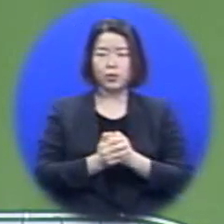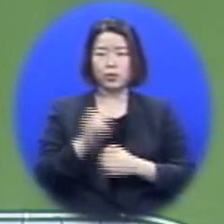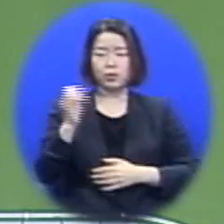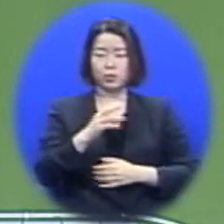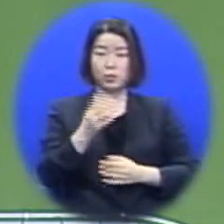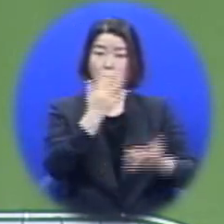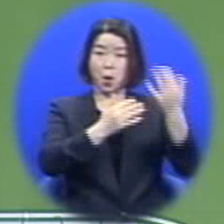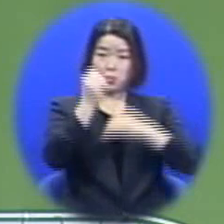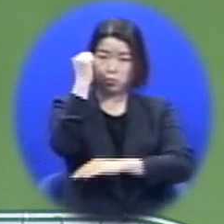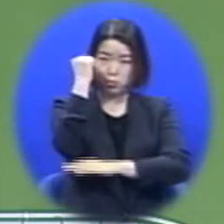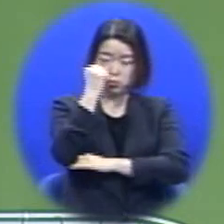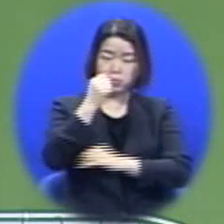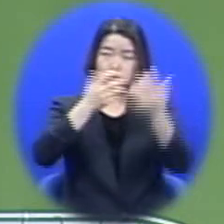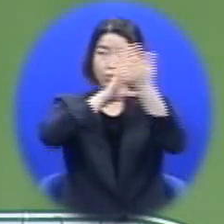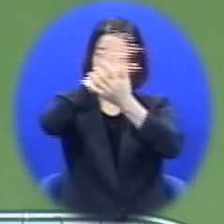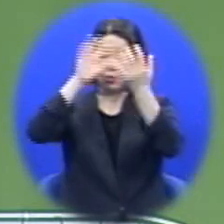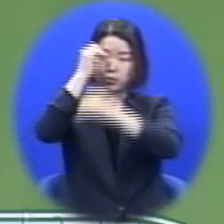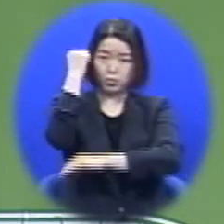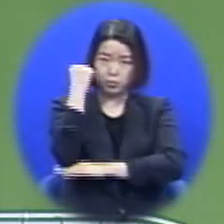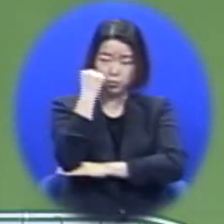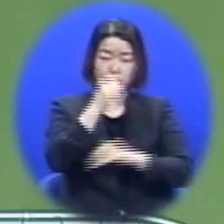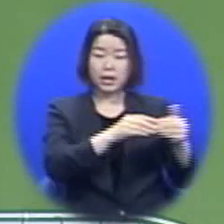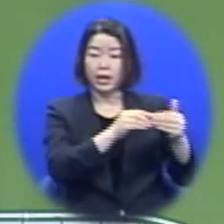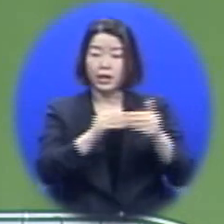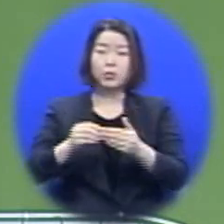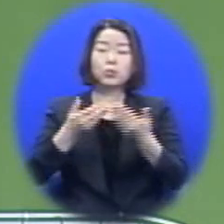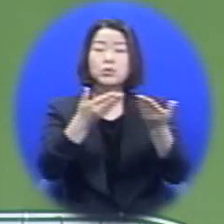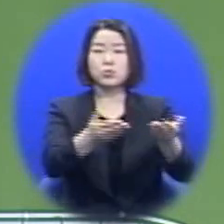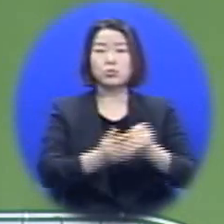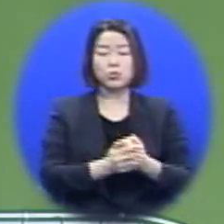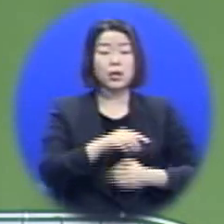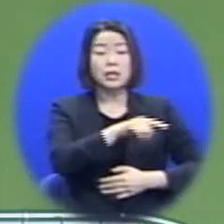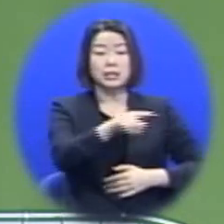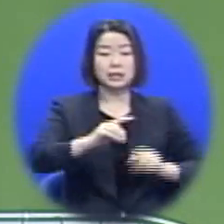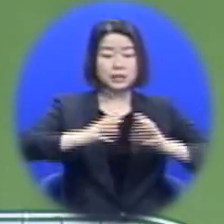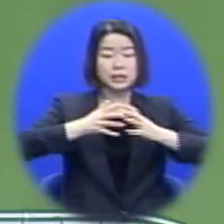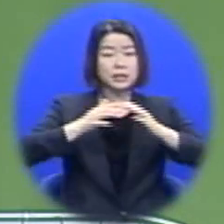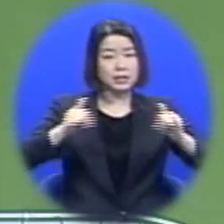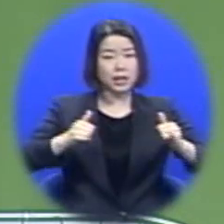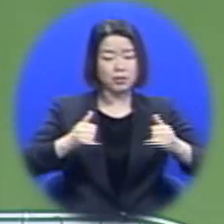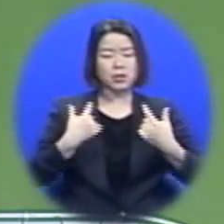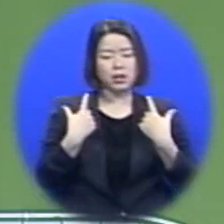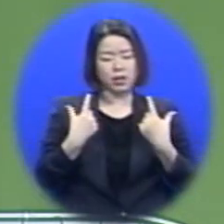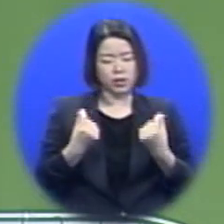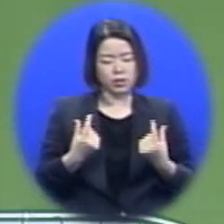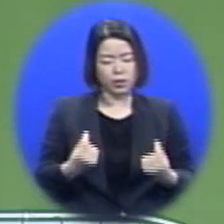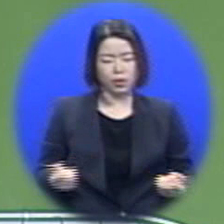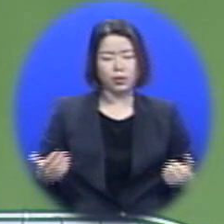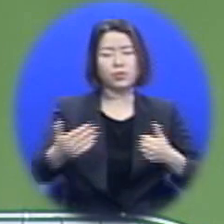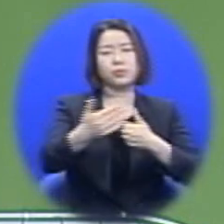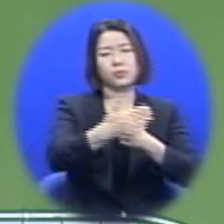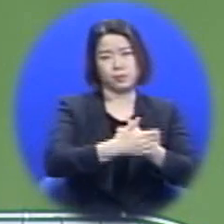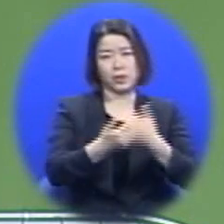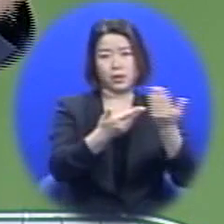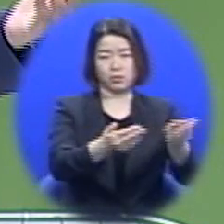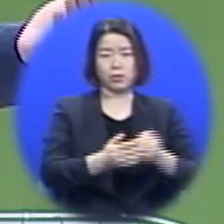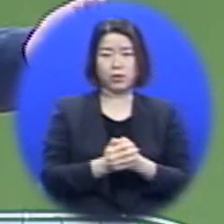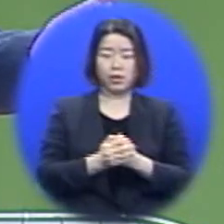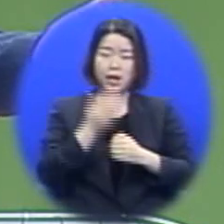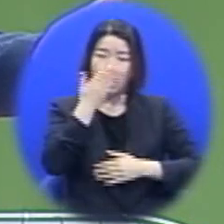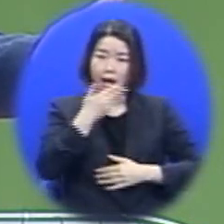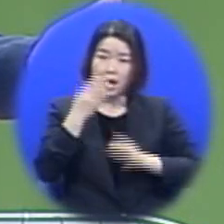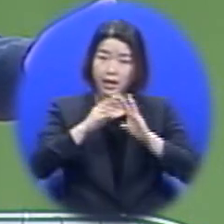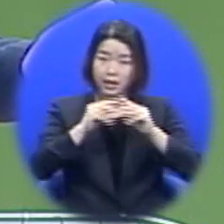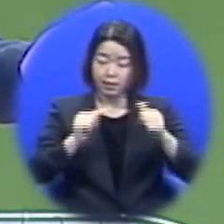불기둥 구름기둥으로 그들의 길을 인도하시고 그 백성들을 여전히 품어주셨습니다. 가나안 땅에